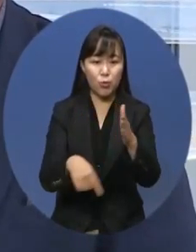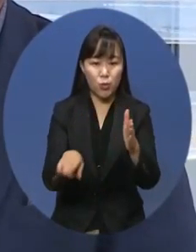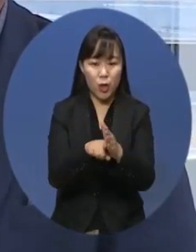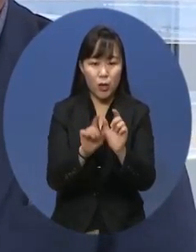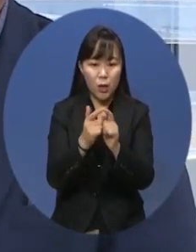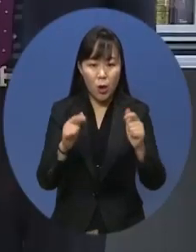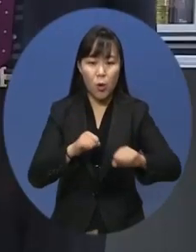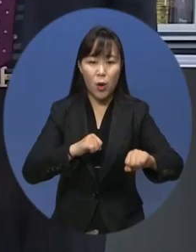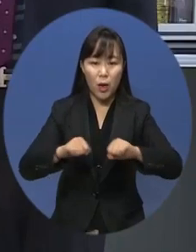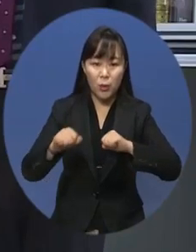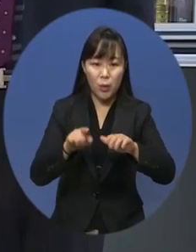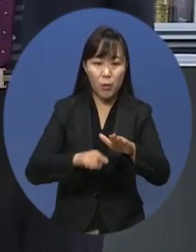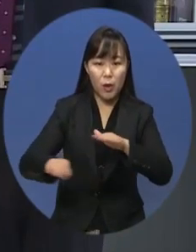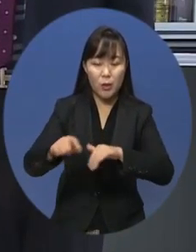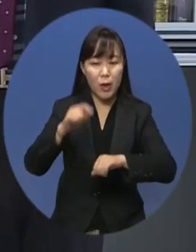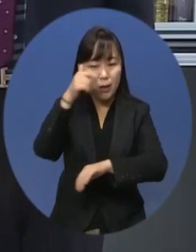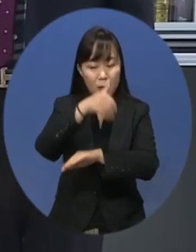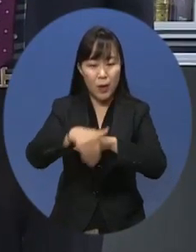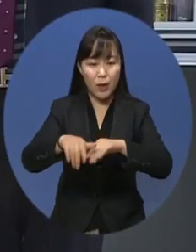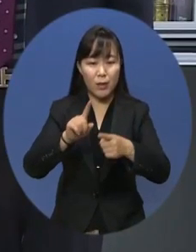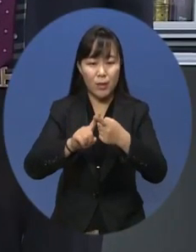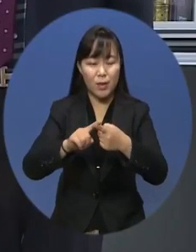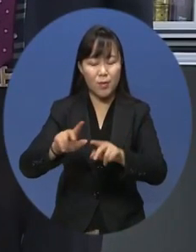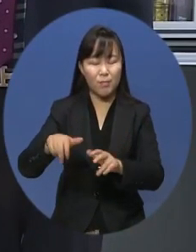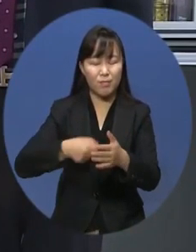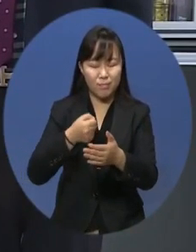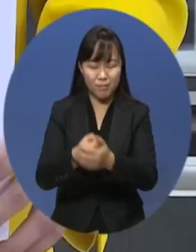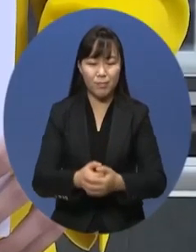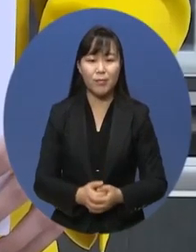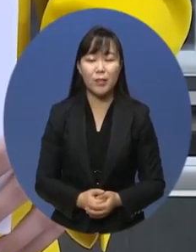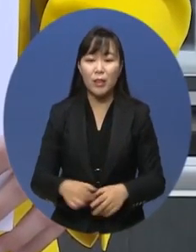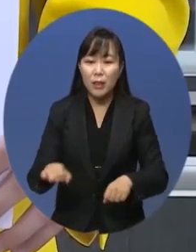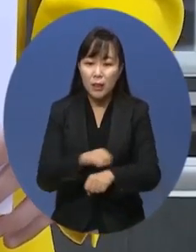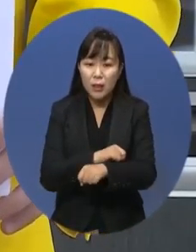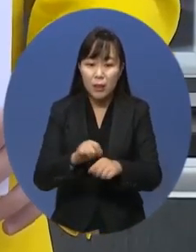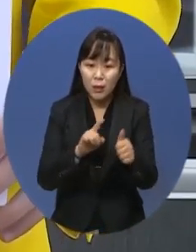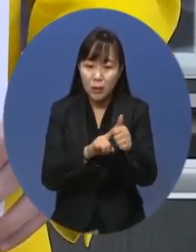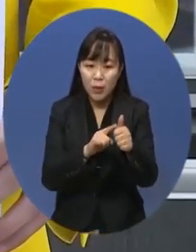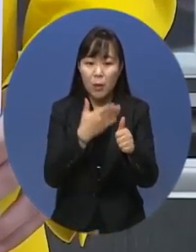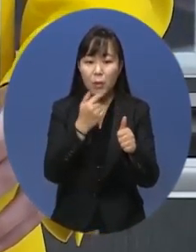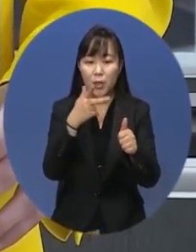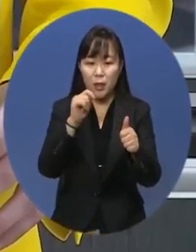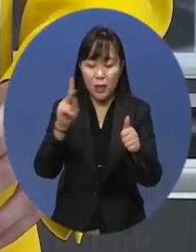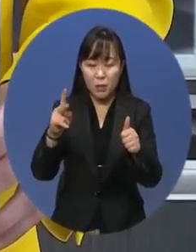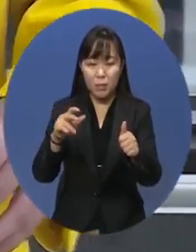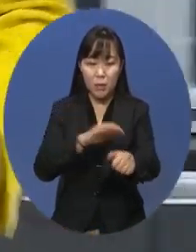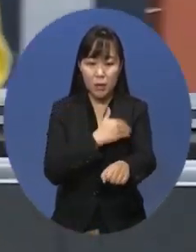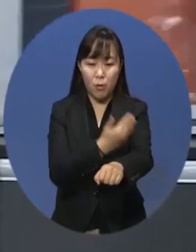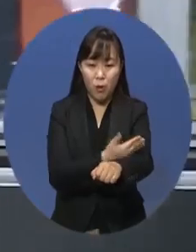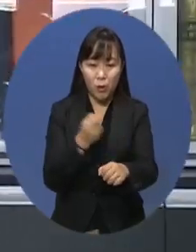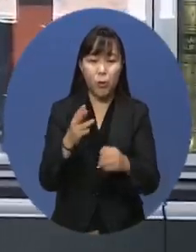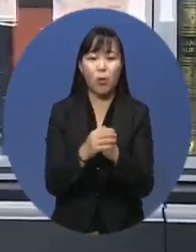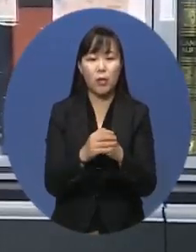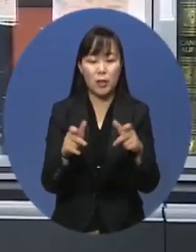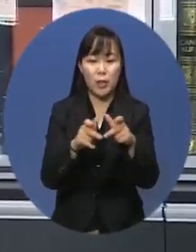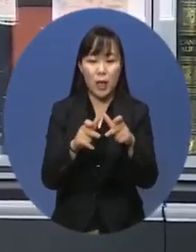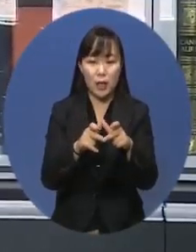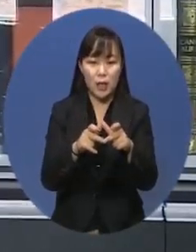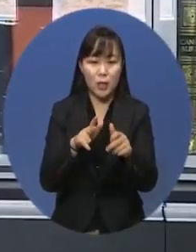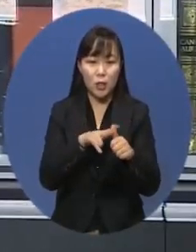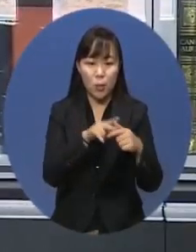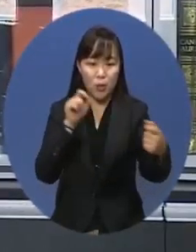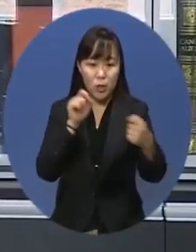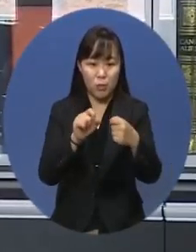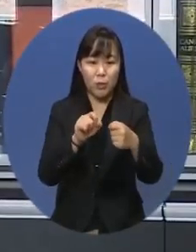다양한 활동에 앞장설 것을 다짐했습니다 특히 하동 그는 복지 tv 시청 권과 장애인의 정보 접근성이